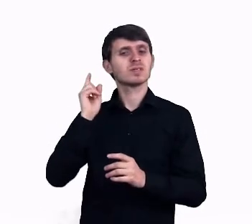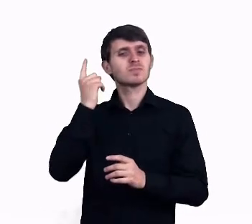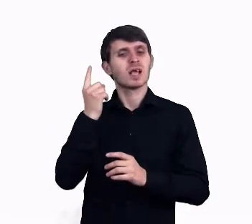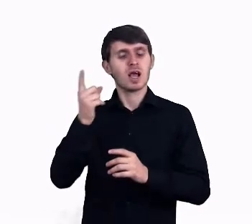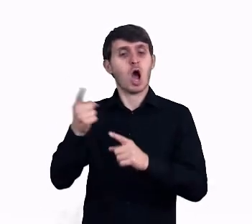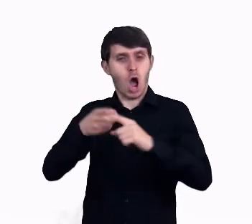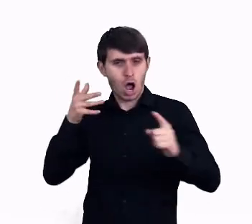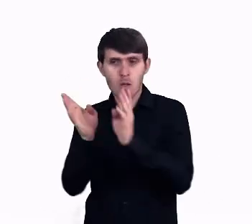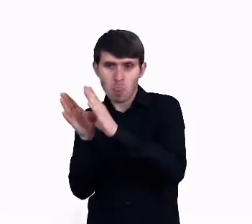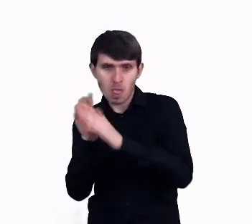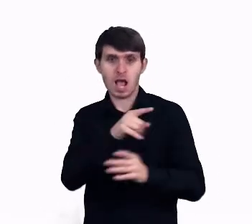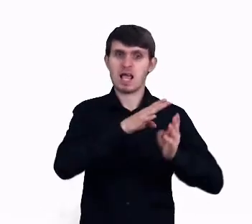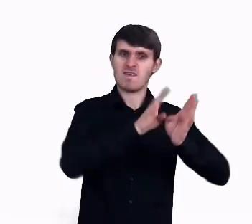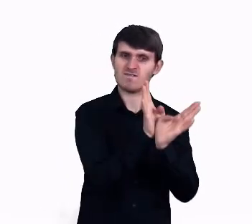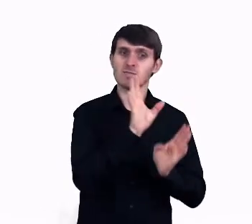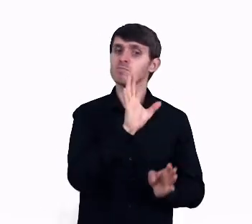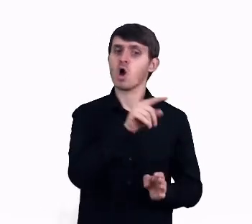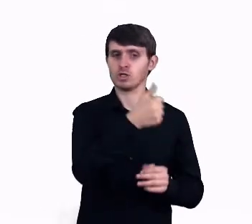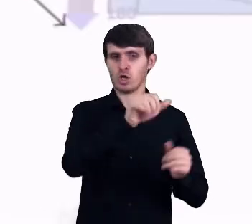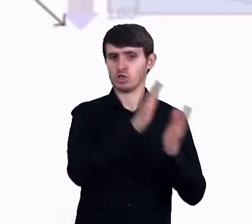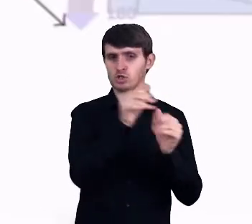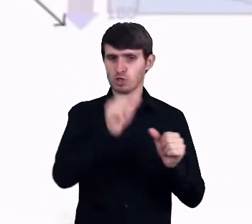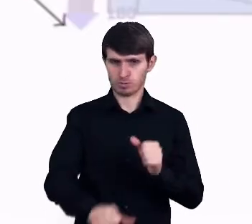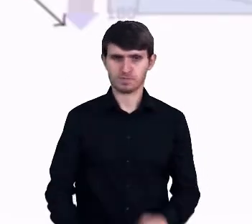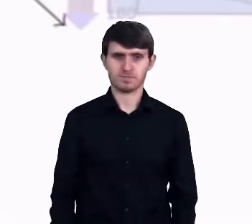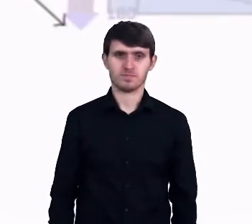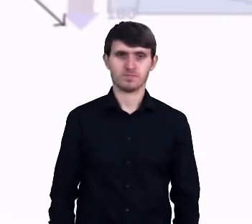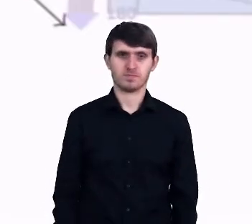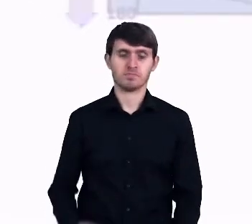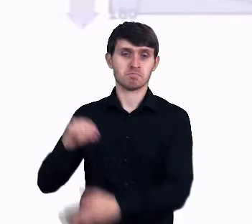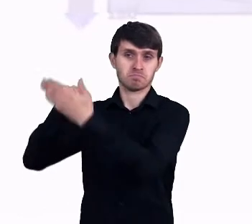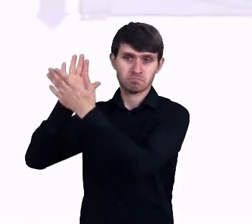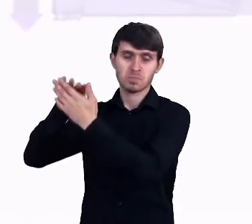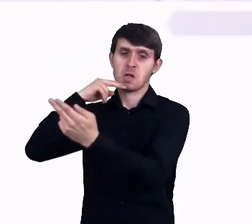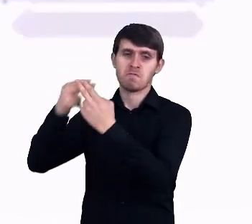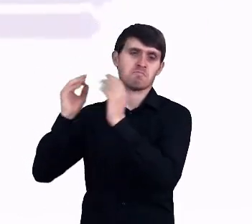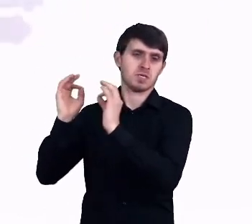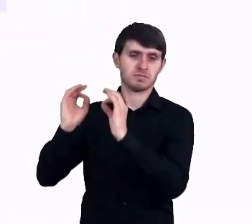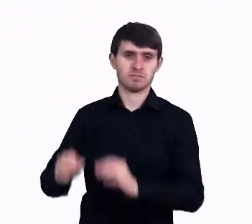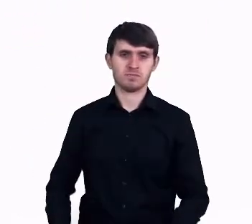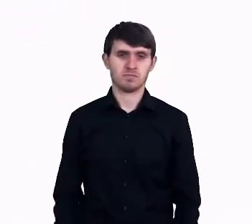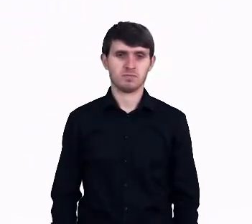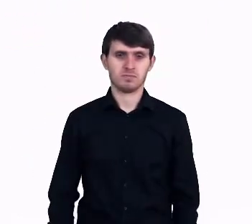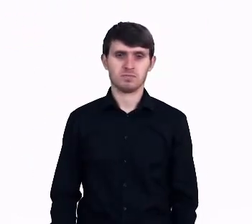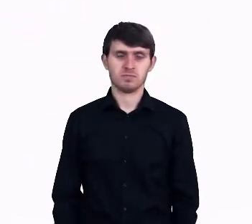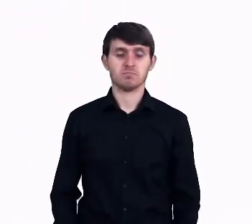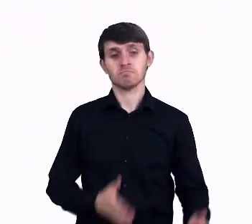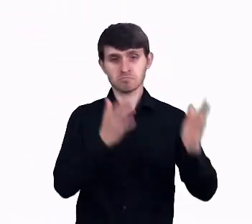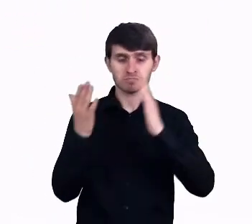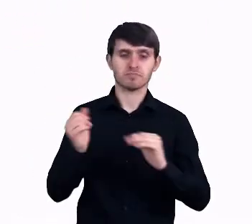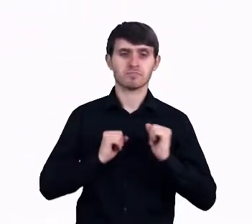rozwarty bo ma 110 stopni więcej niż 90 wpisuje odpowiedź prawidłowa